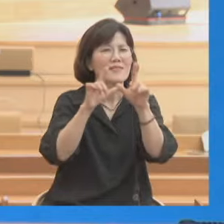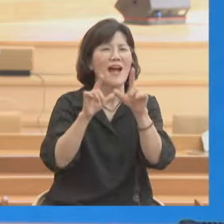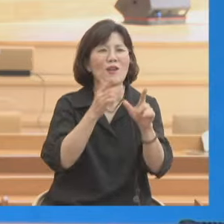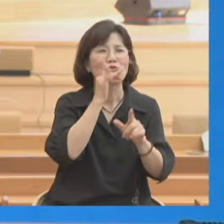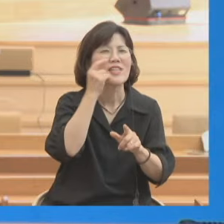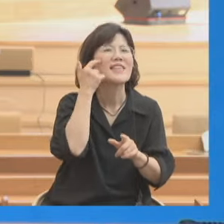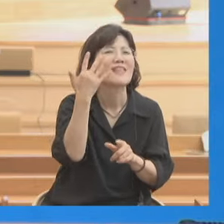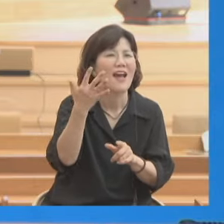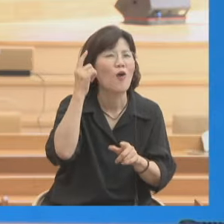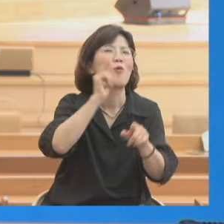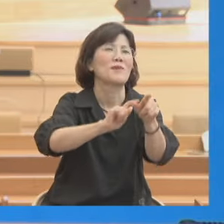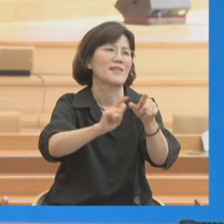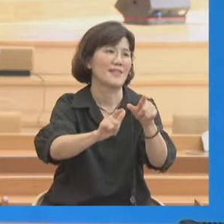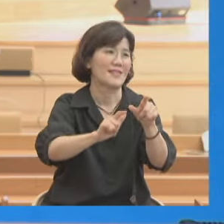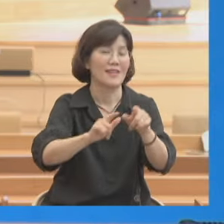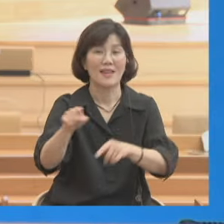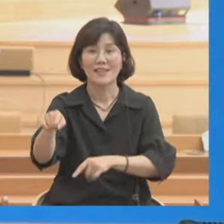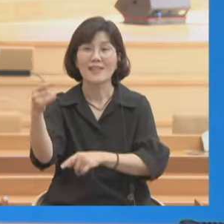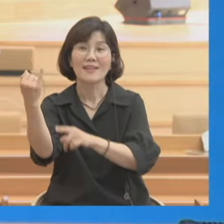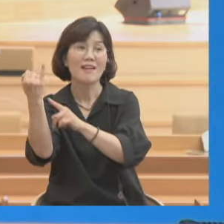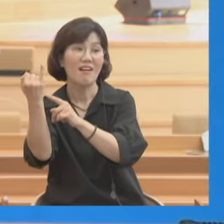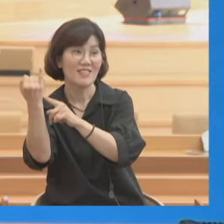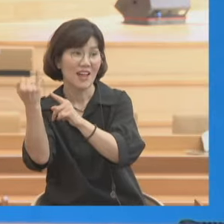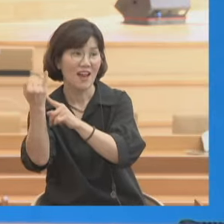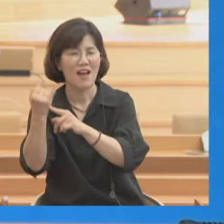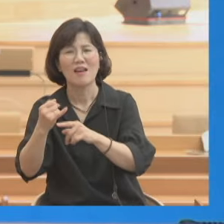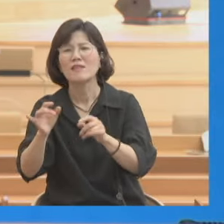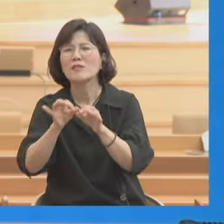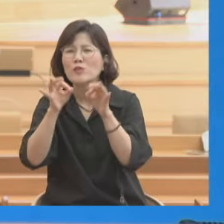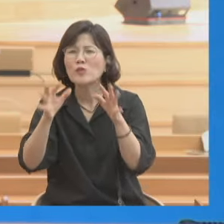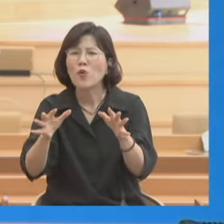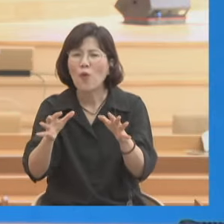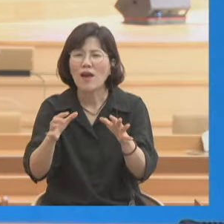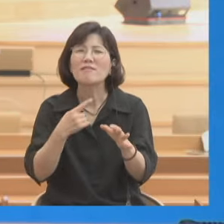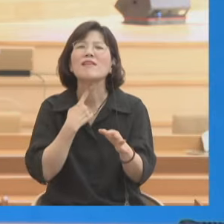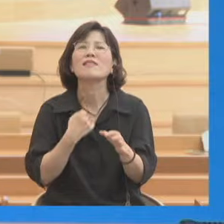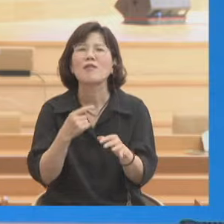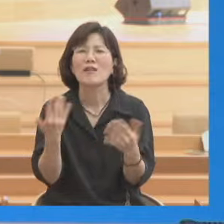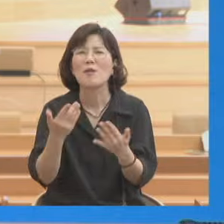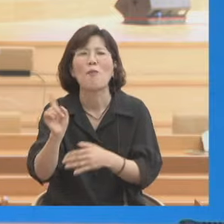되냐? 여인들은, 아내는 그동안 뭐 하고 살아왔나?